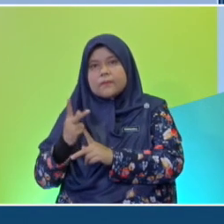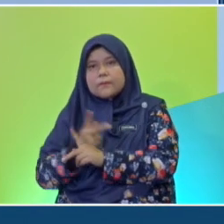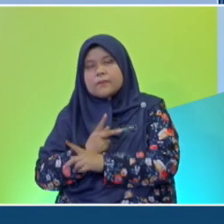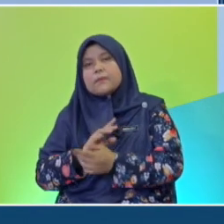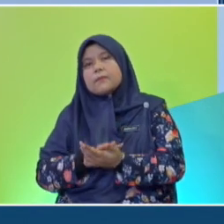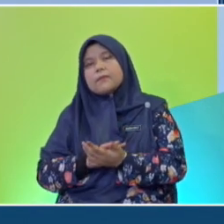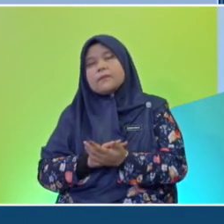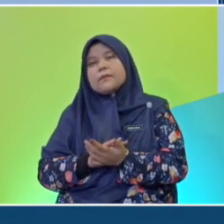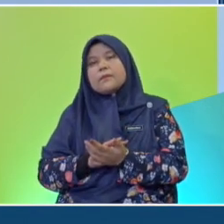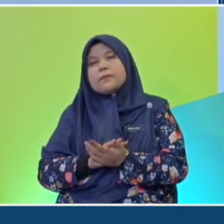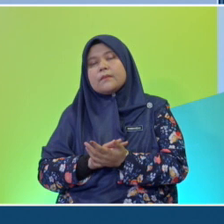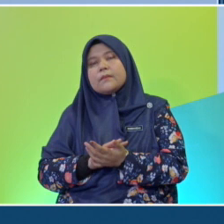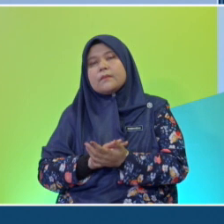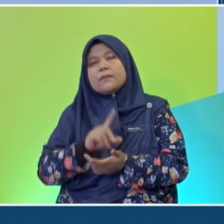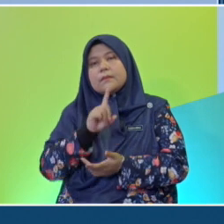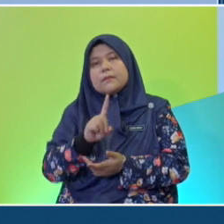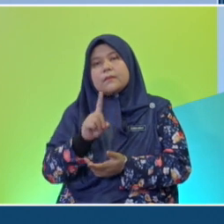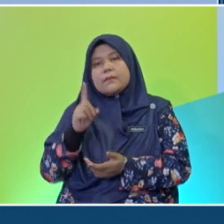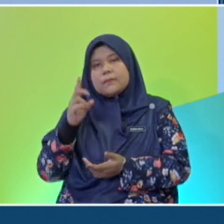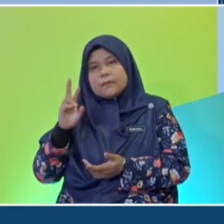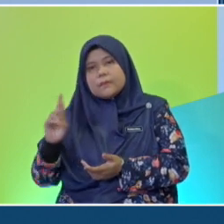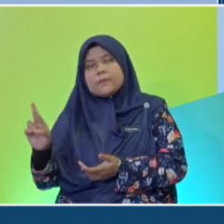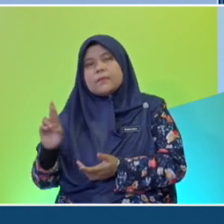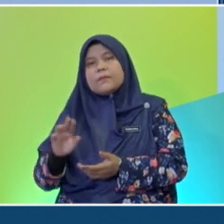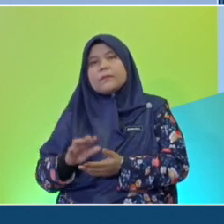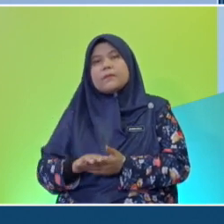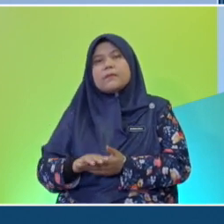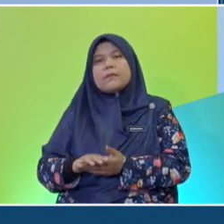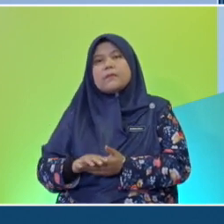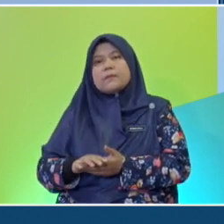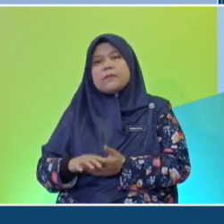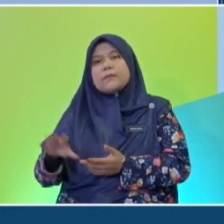oke untuk 1000 ML bagi kota yang pertama